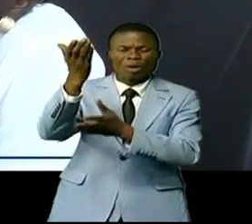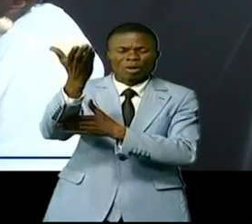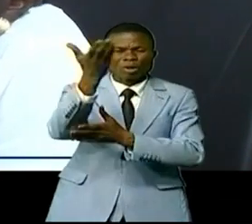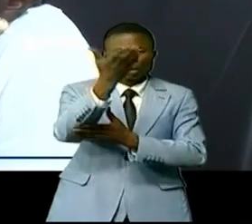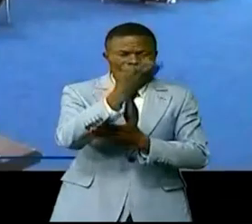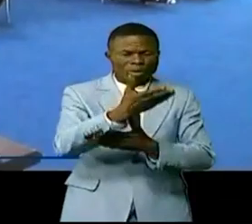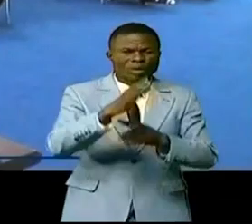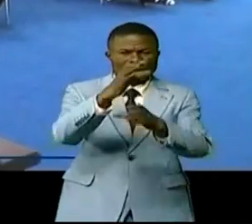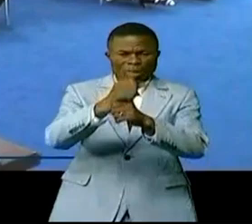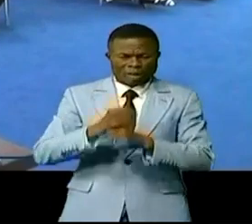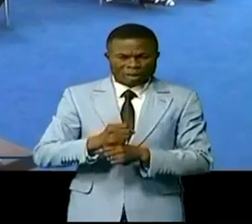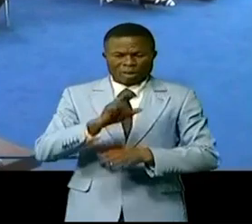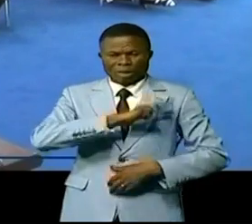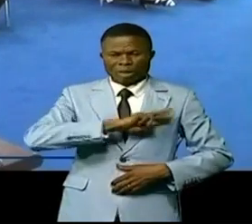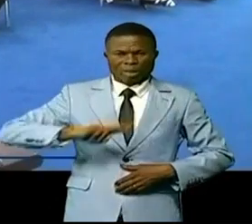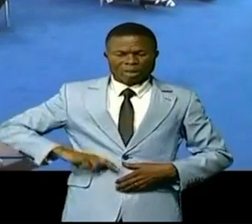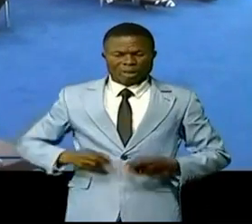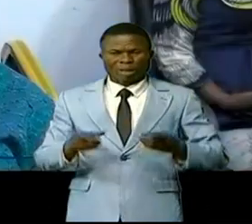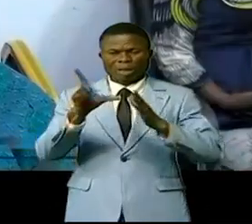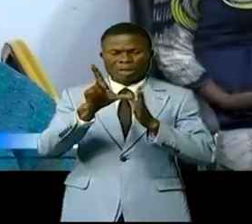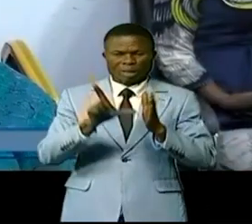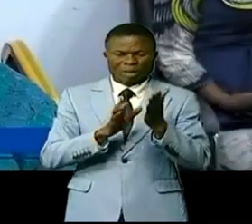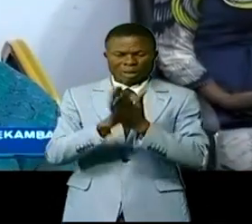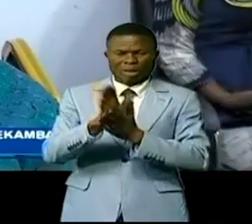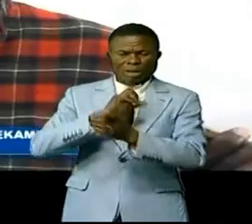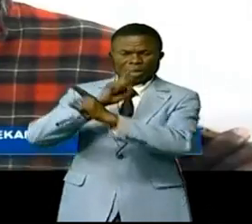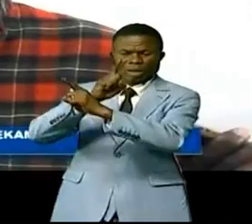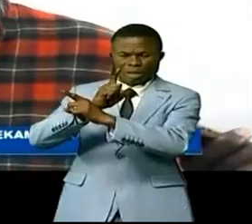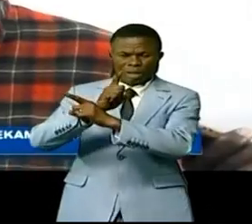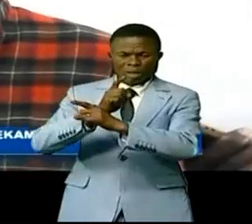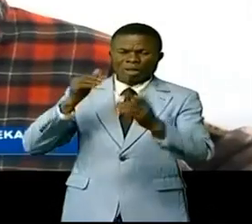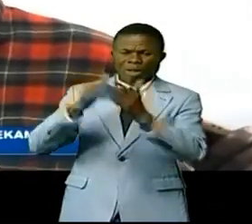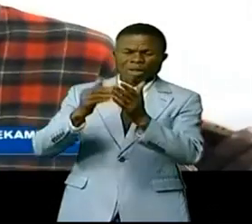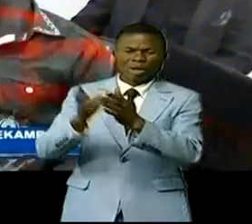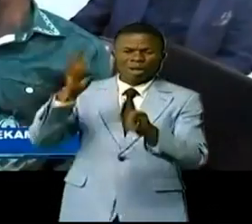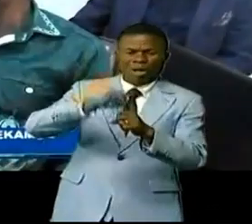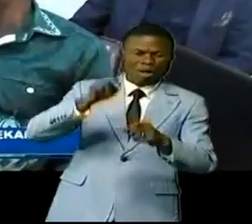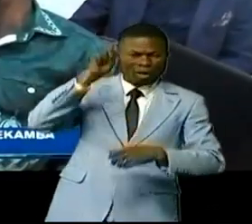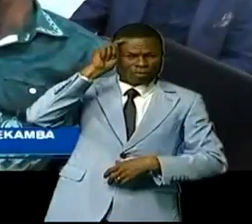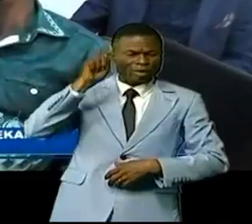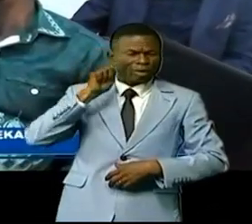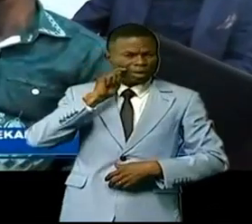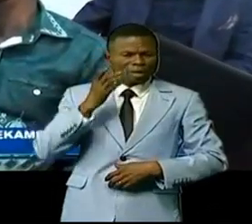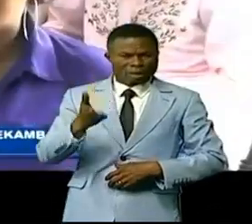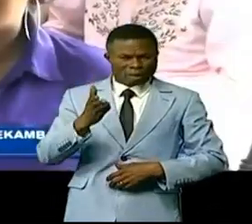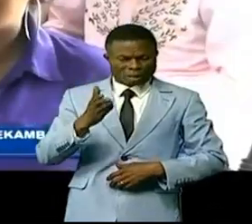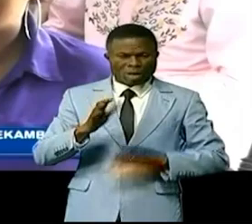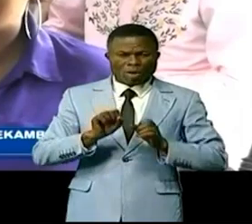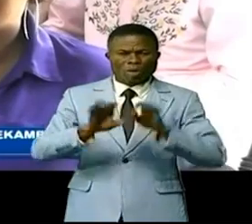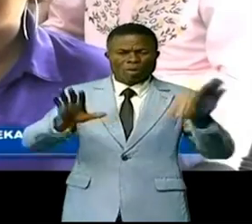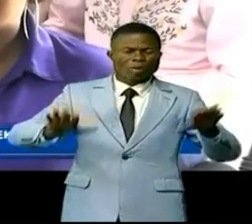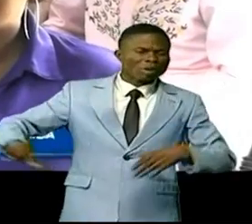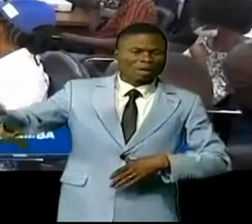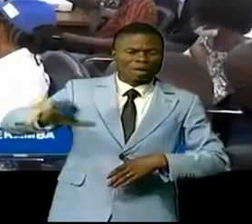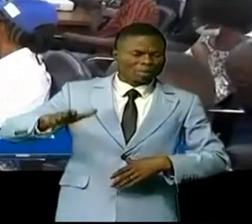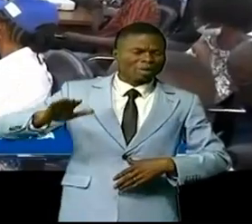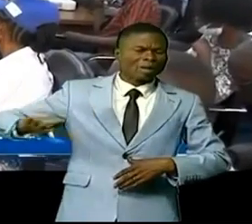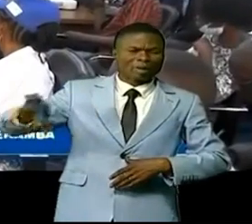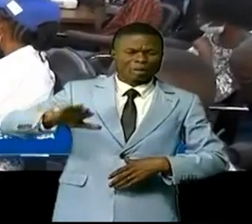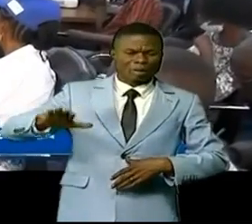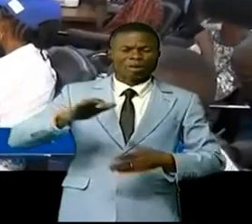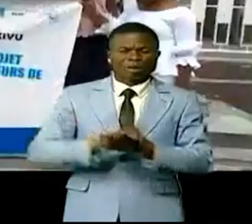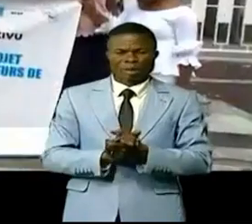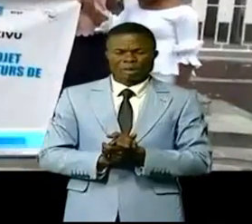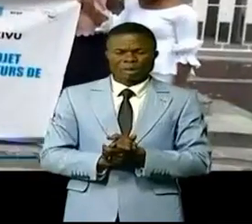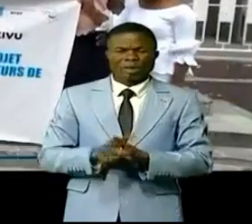vue d'obtenir en RDC d'une loi portant prévention et répression des violences basées sur le genre va s'étendre dans le tout prochain jour dans